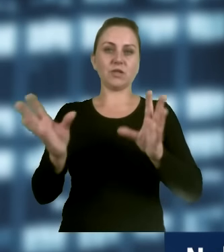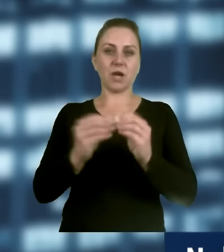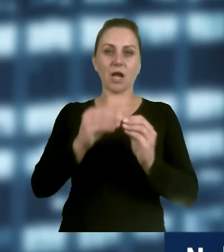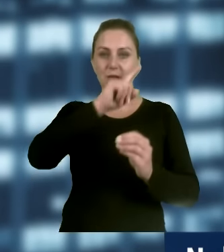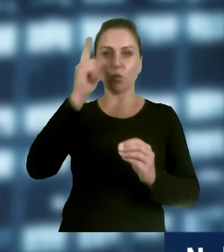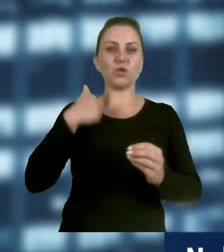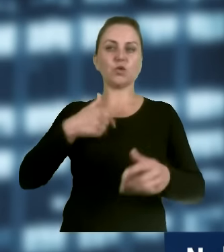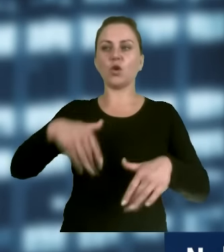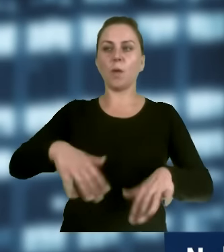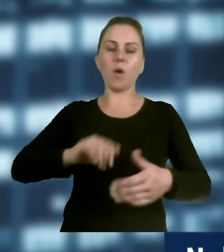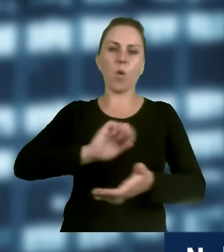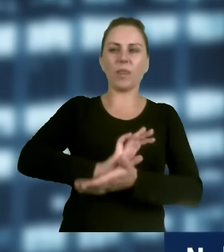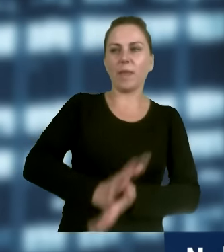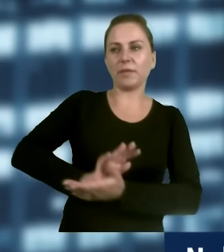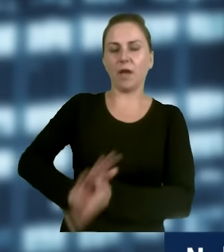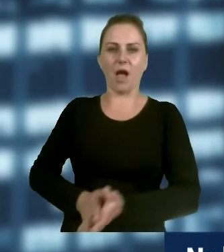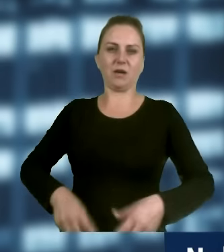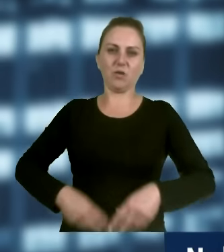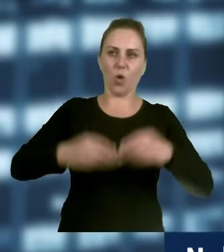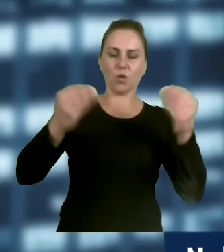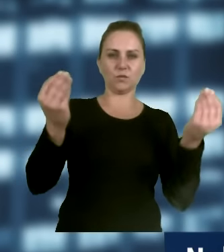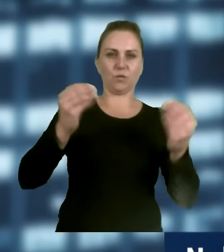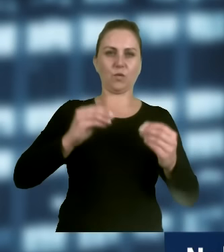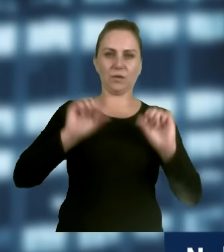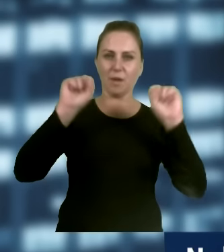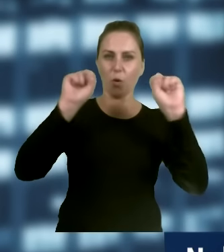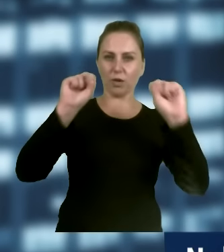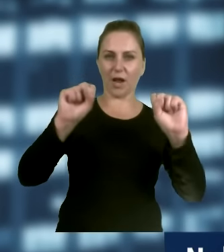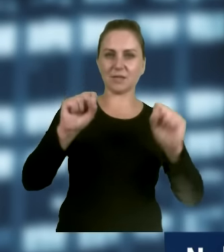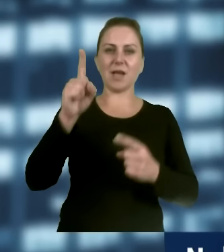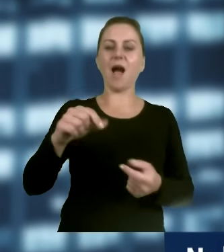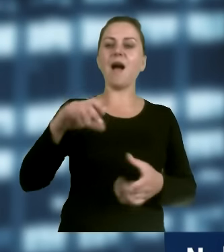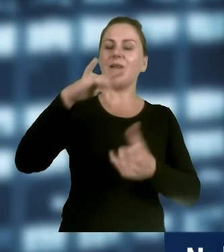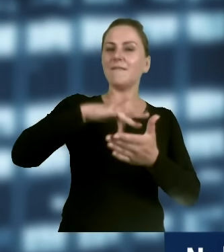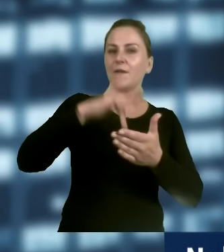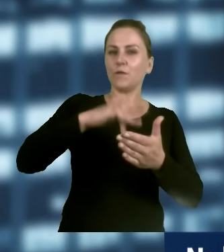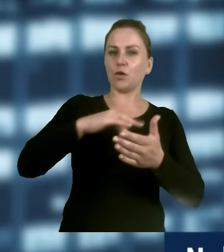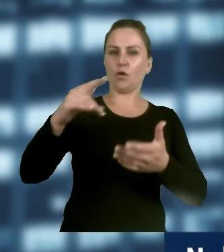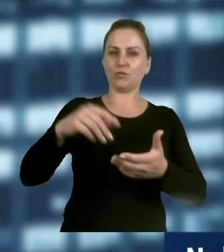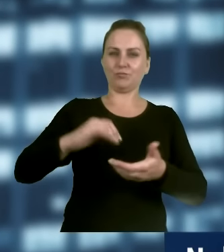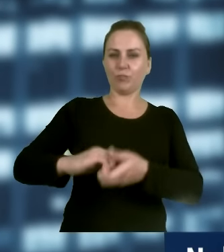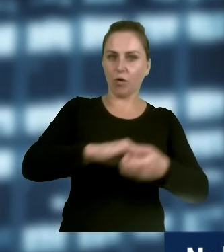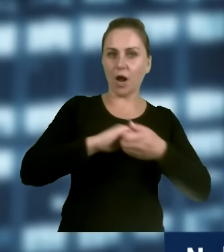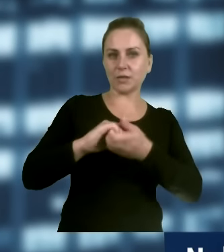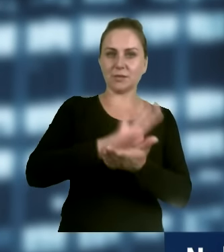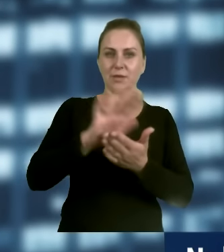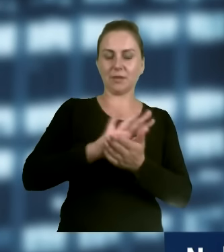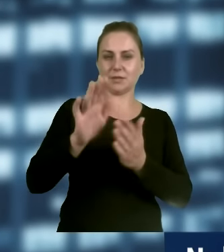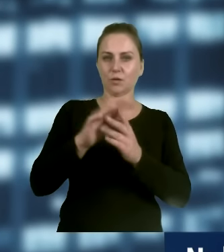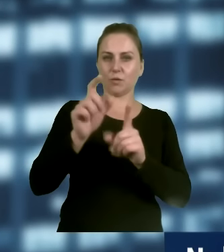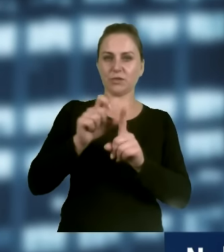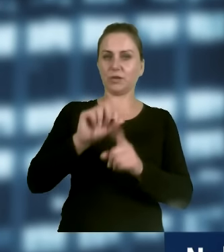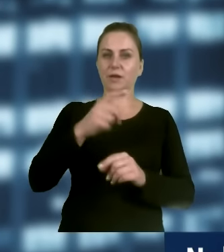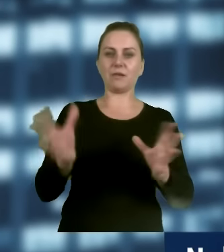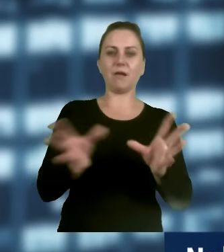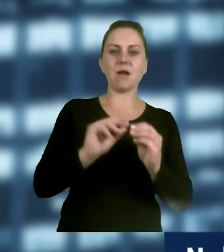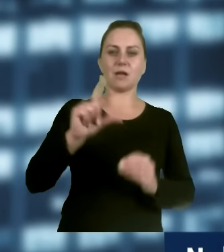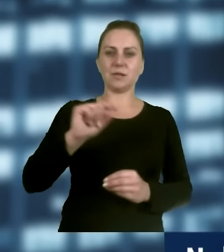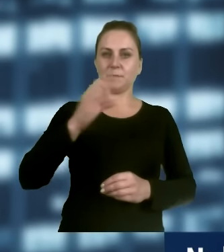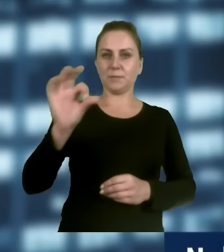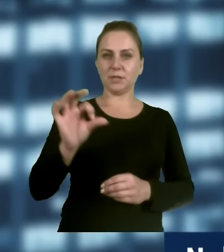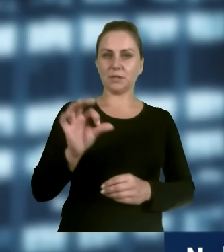demokracji i praworządności. O rozwoju to można rozmawiać, ale wewnątrz koalicji 15 października, a nie z PiS. Jeśli to ma